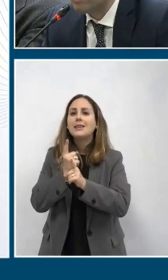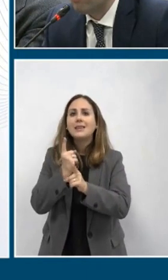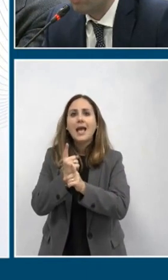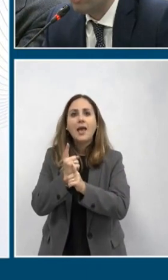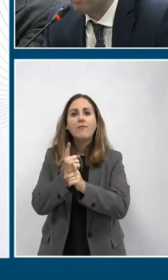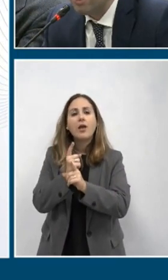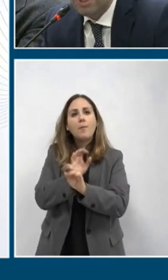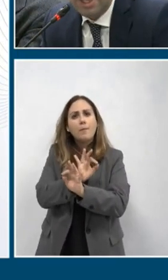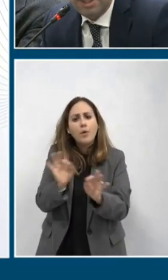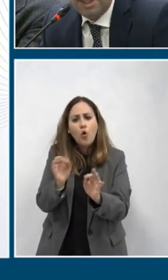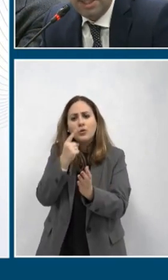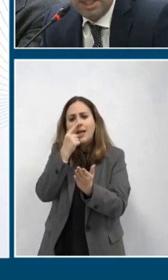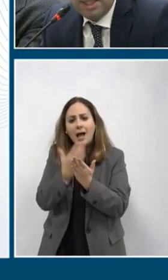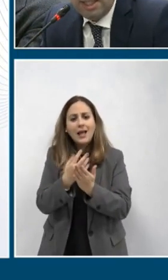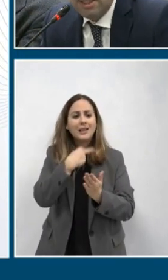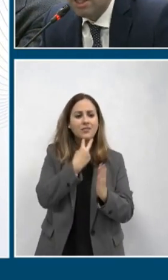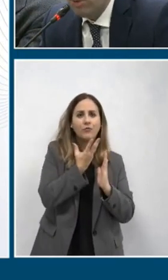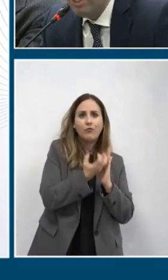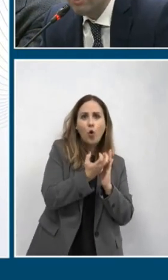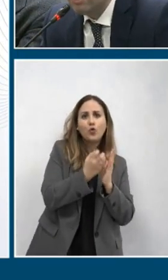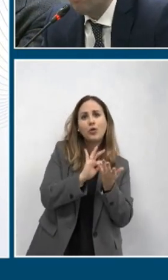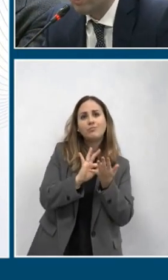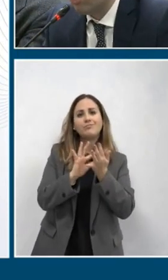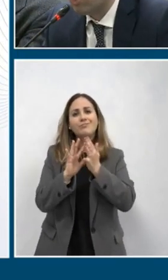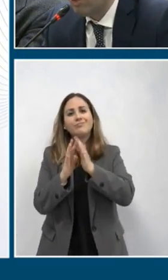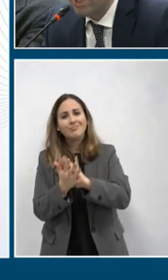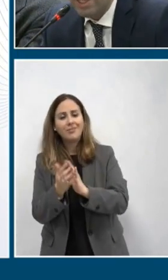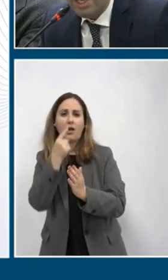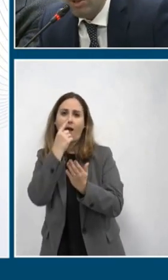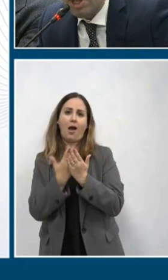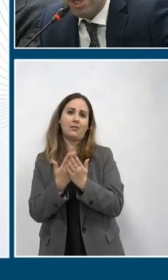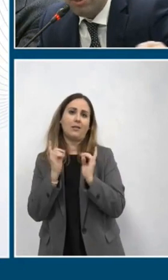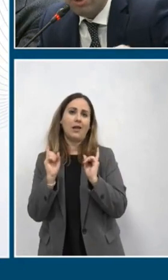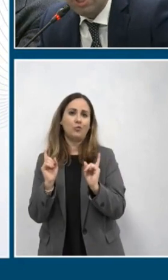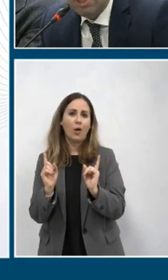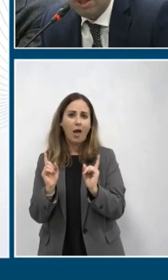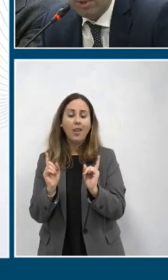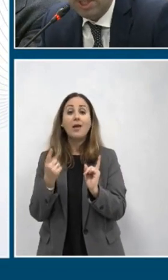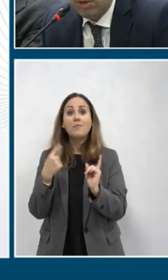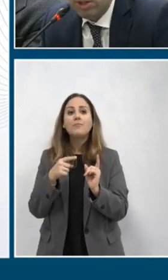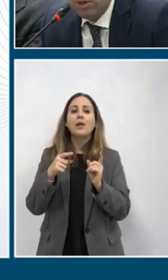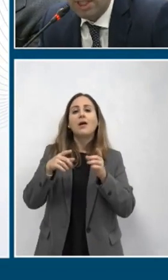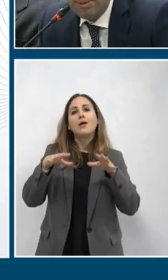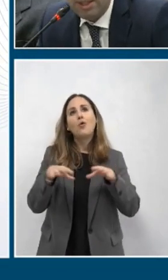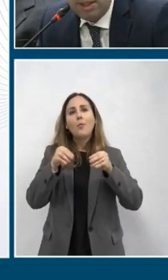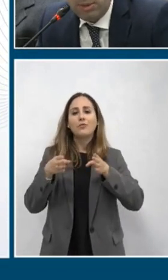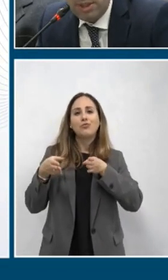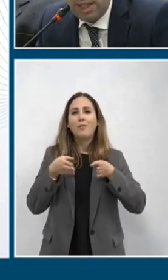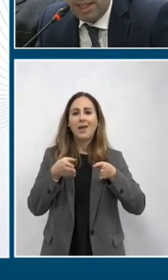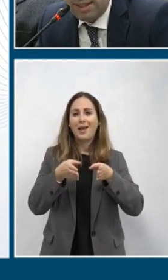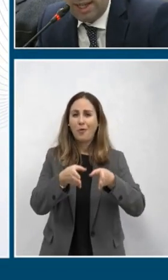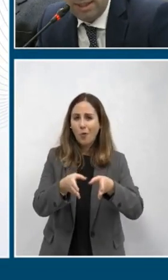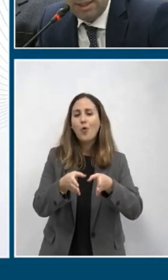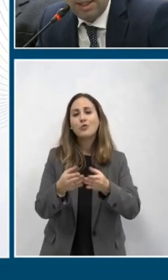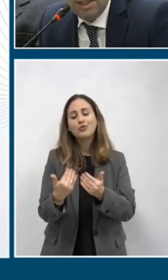restituire poi questa voce sintetizzata da qui il percorso di presa in carico che abbiamo riportato sinotticamente